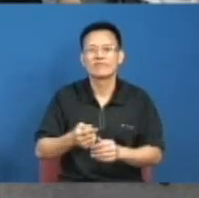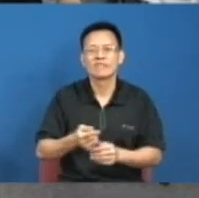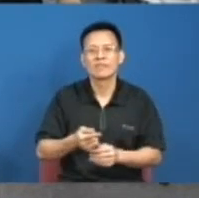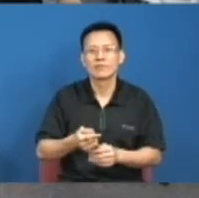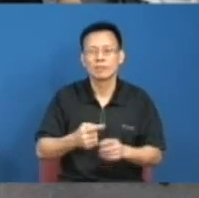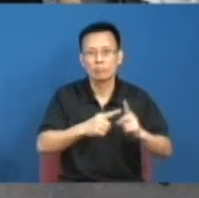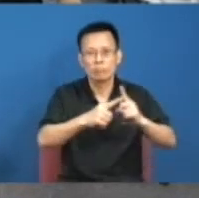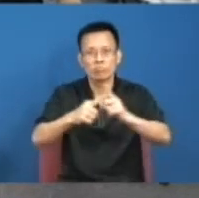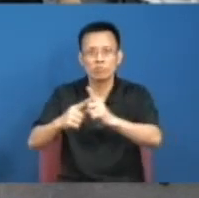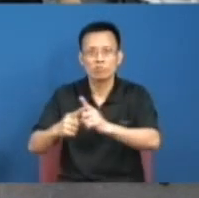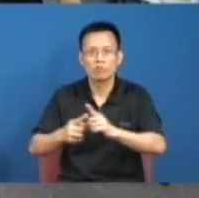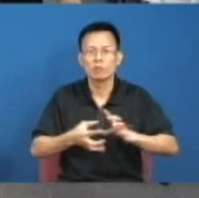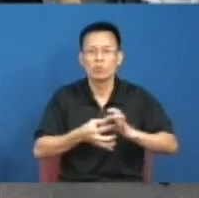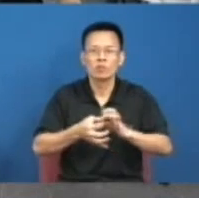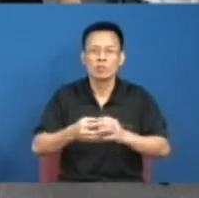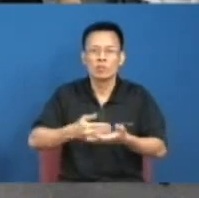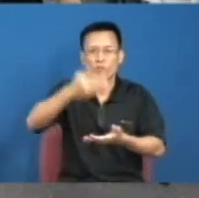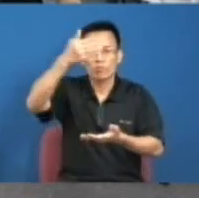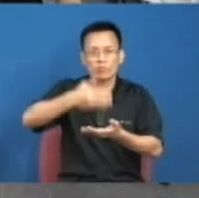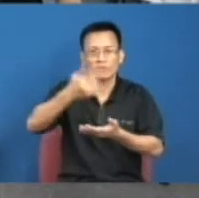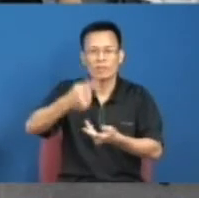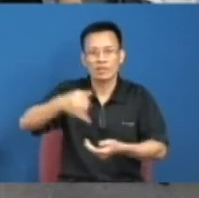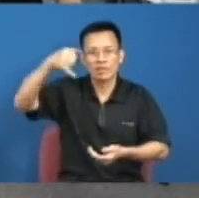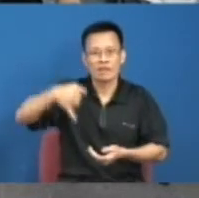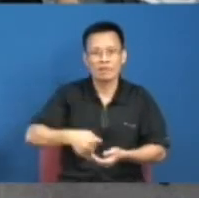民關注樓宇維修嘅問題，好嘛？我哋下一集